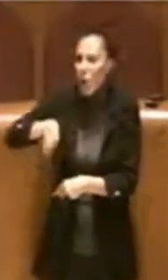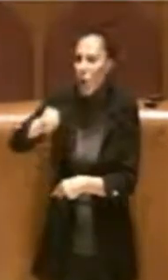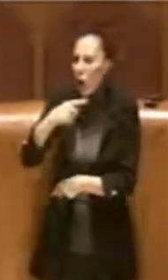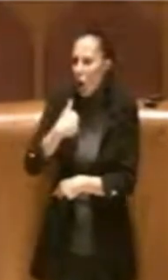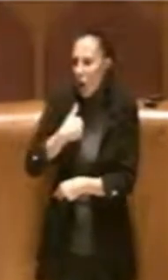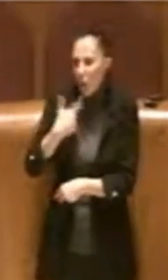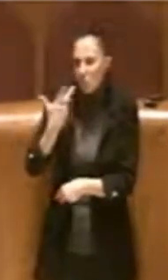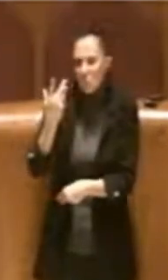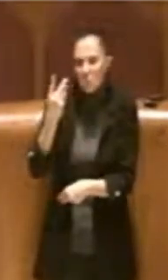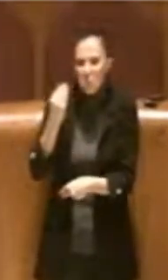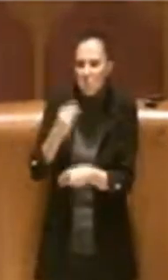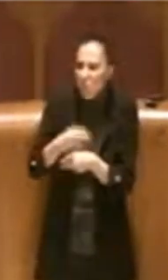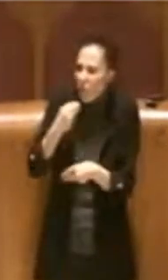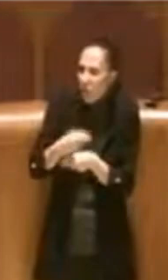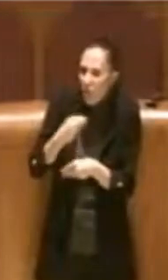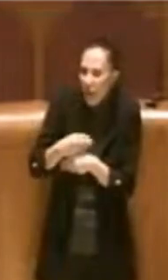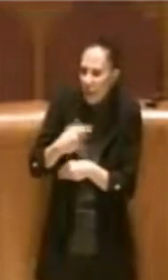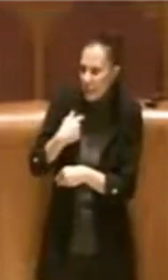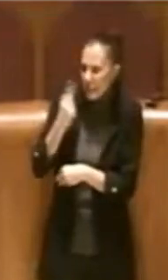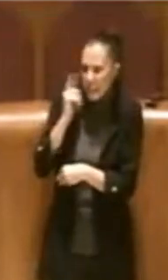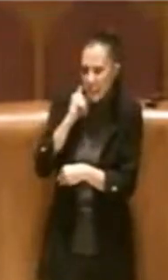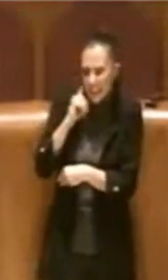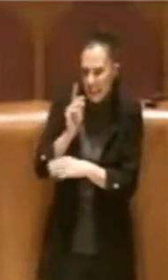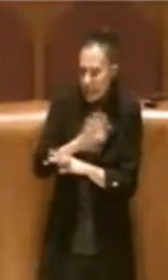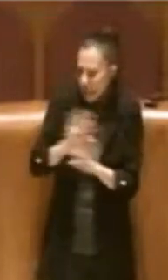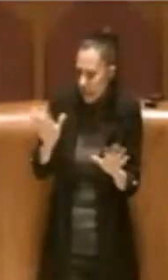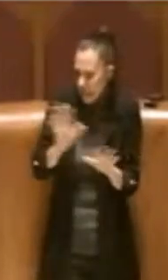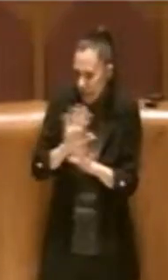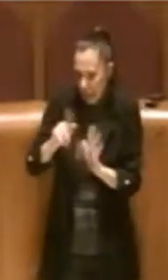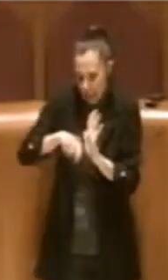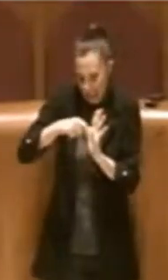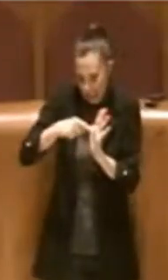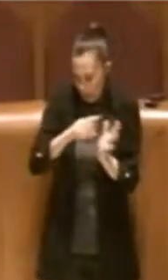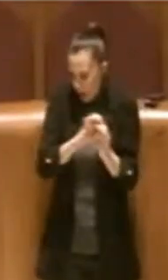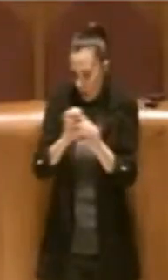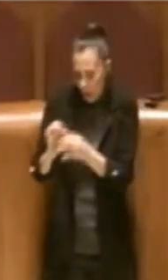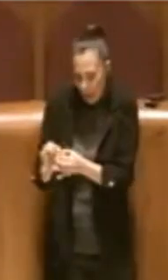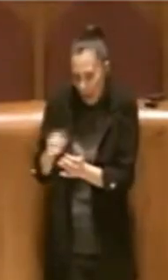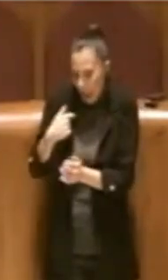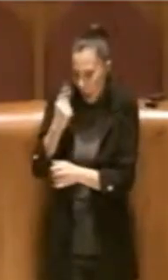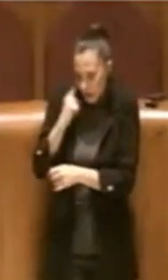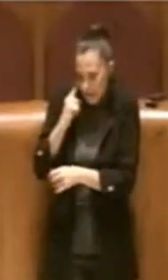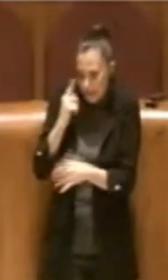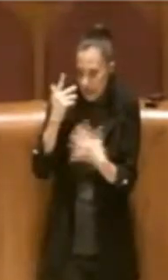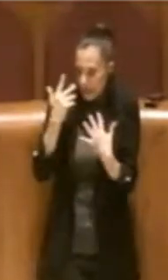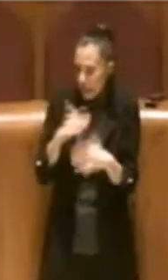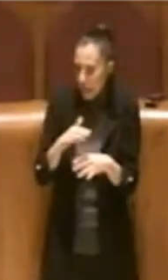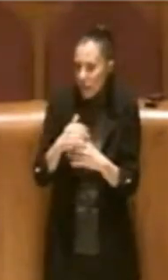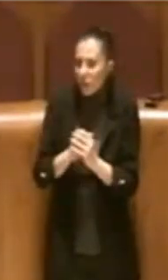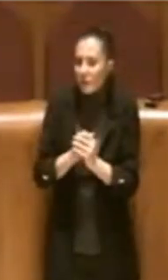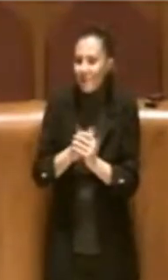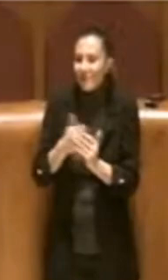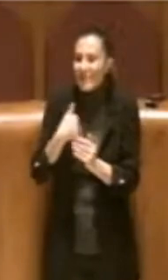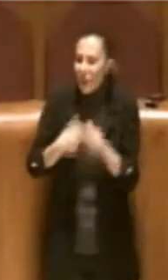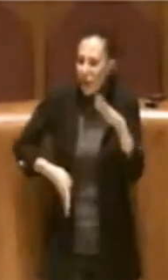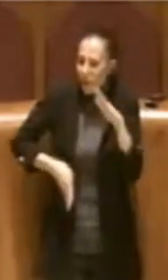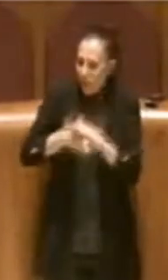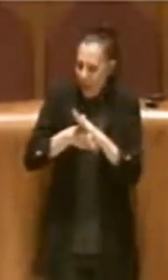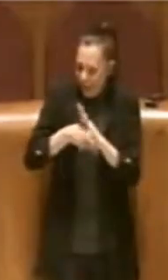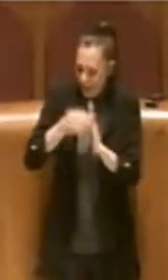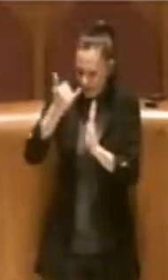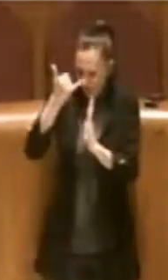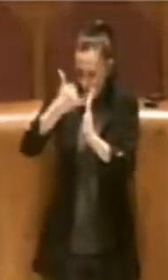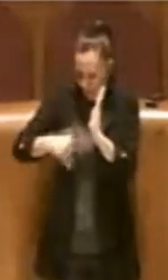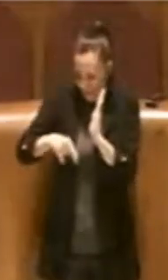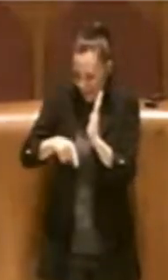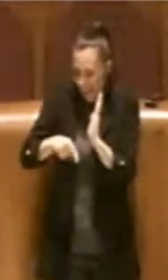in questi giorni su questa delibera ne ho sentite fin troppo. Io parto dalla parte finale. Io